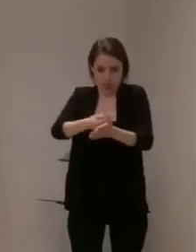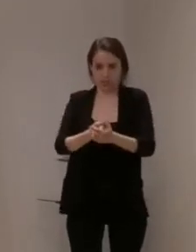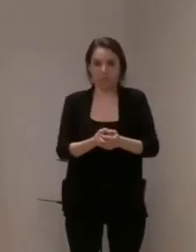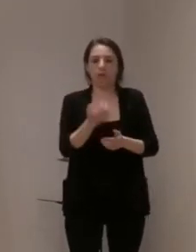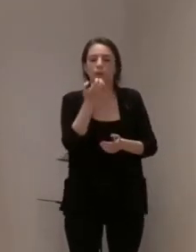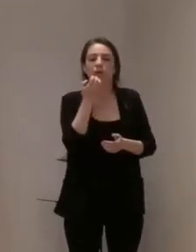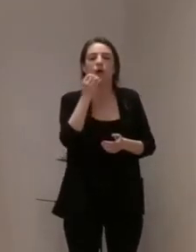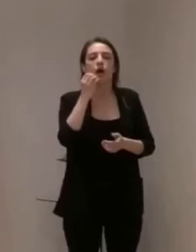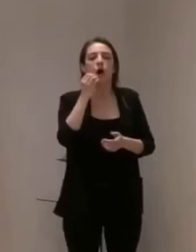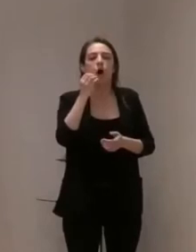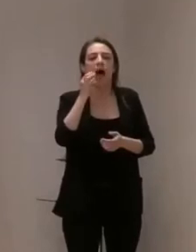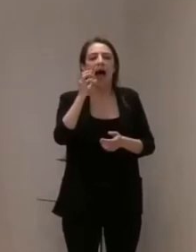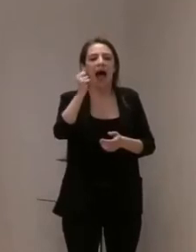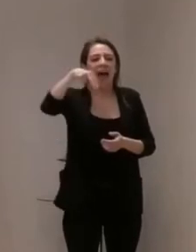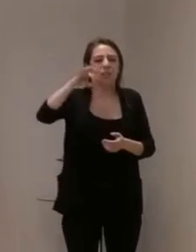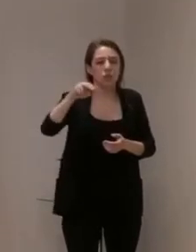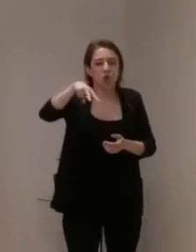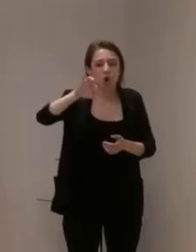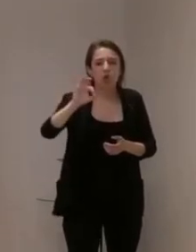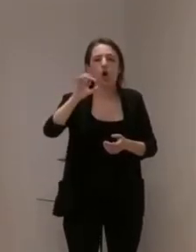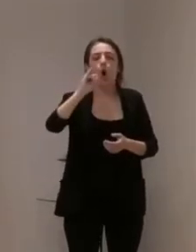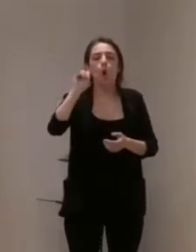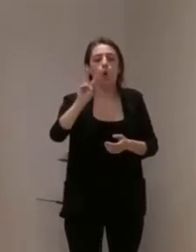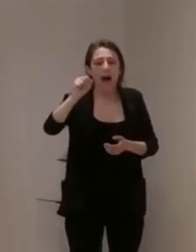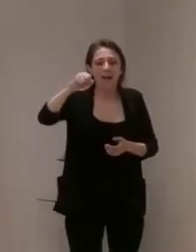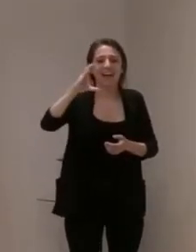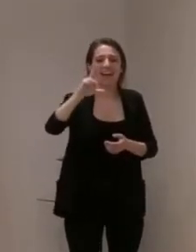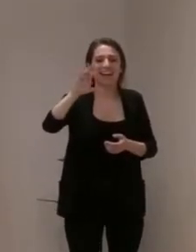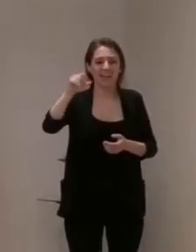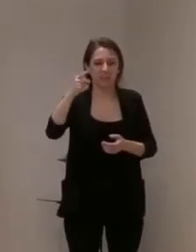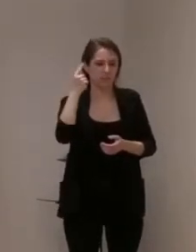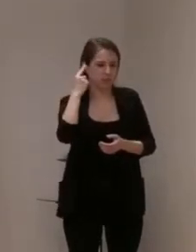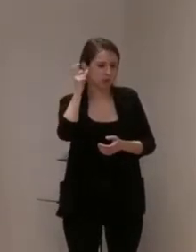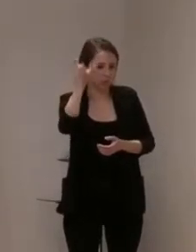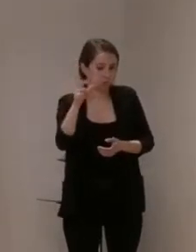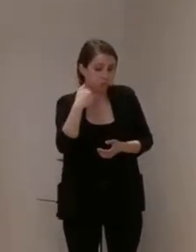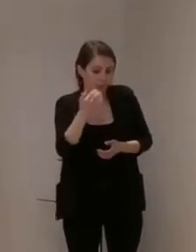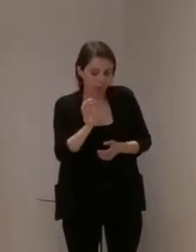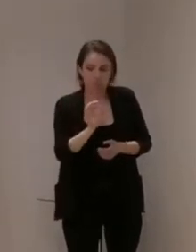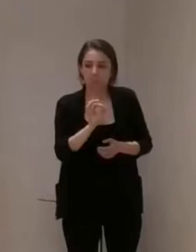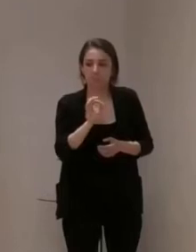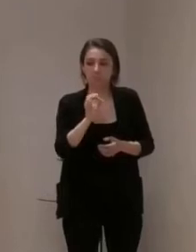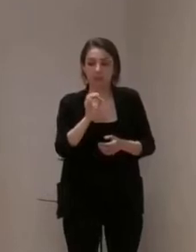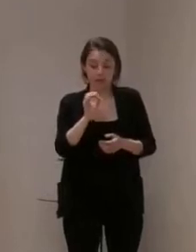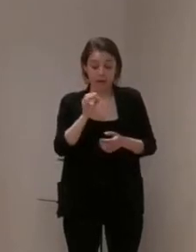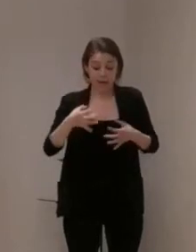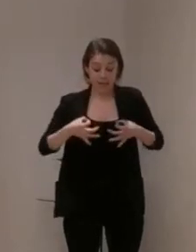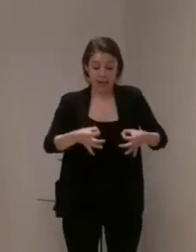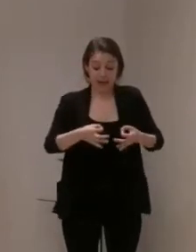L'Antonio Juan Greix, que suposo que tots ja l'heu sentit alguna vegada, Estava a Barcelona des de